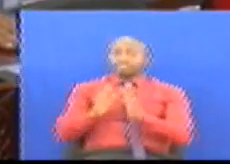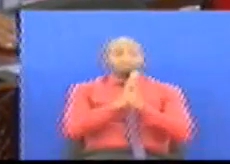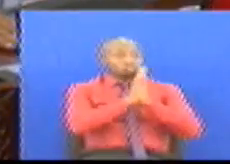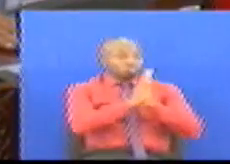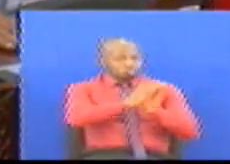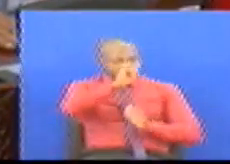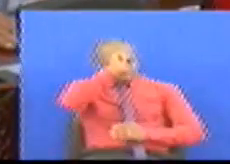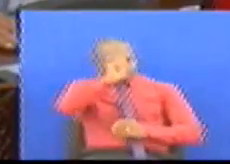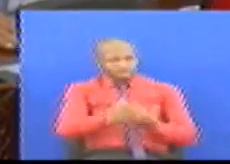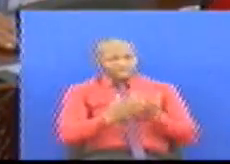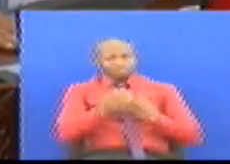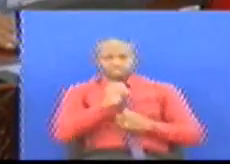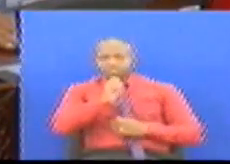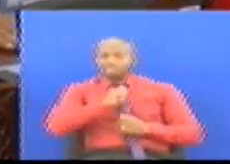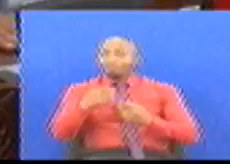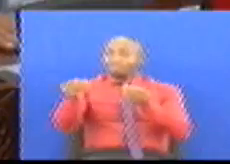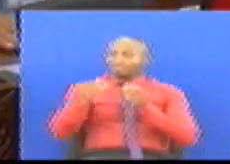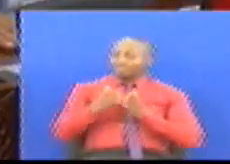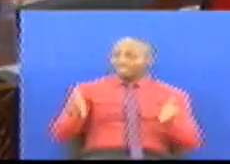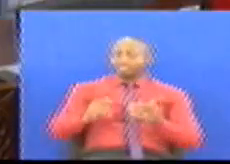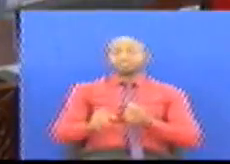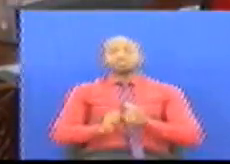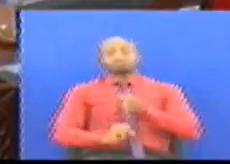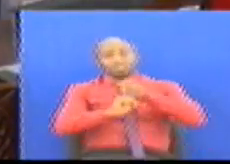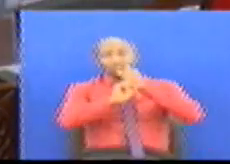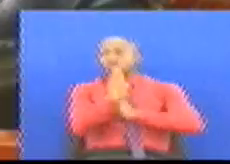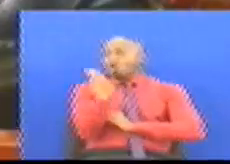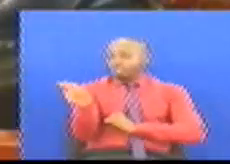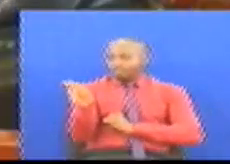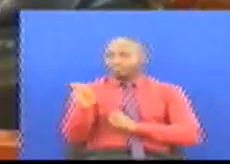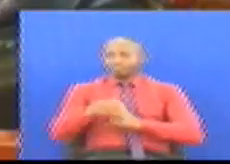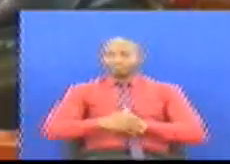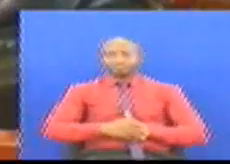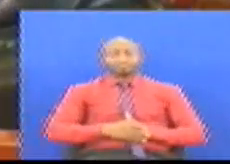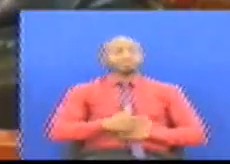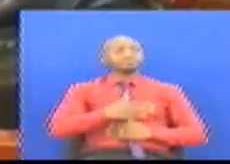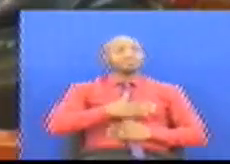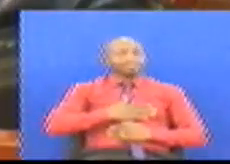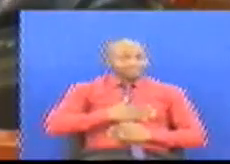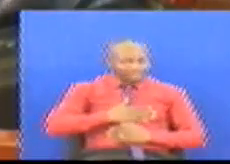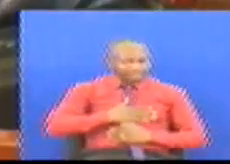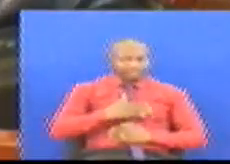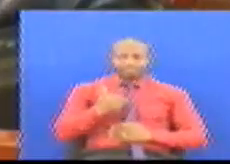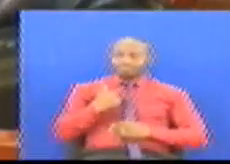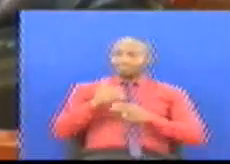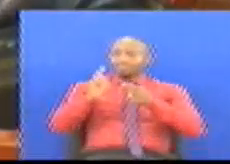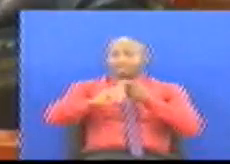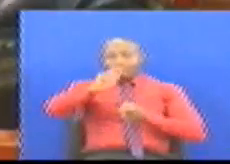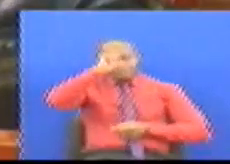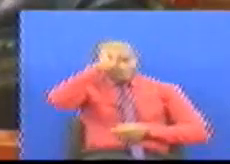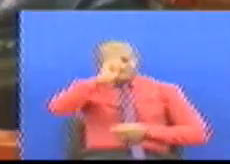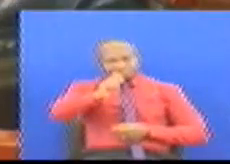Naibu Spika kwa kunipa nafasi, naunga mkono hoja. Asante sana. Nilikuwa nimemtaja